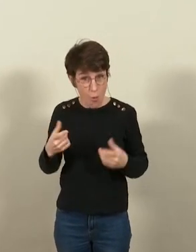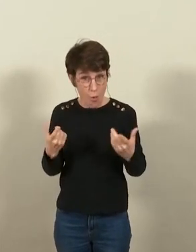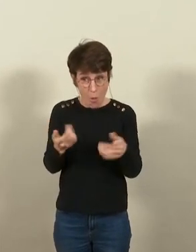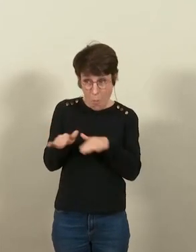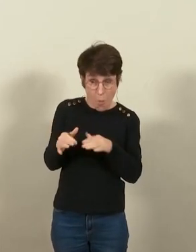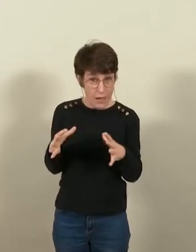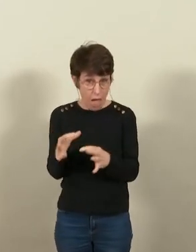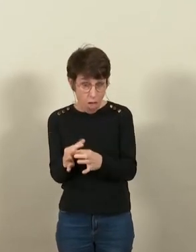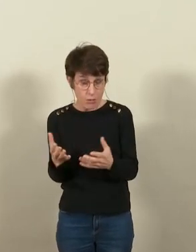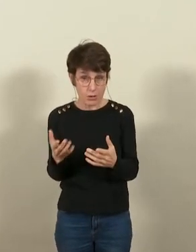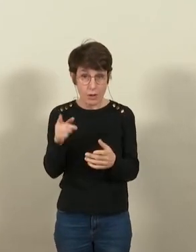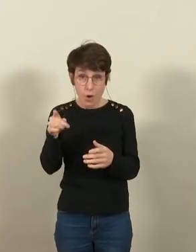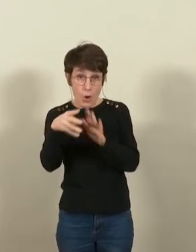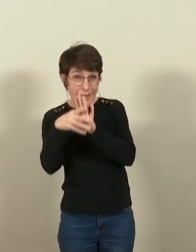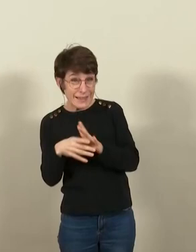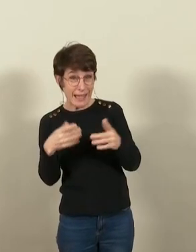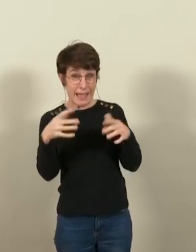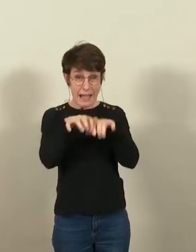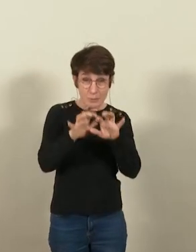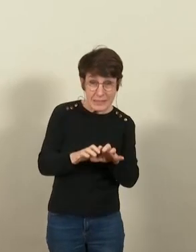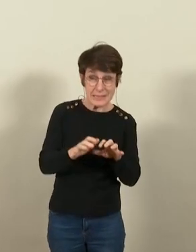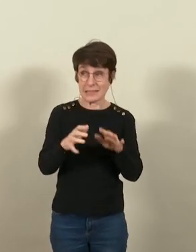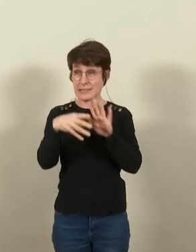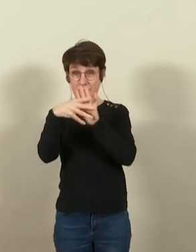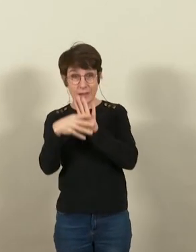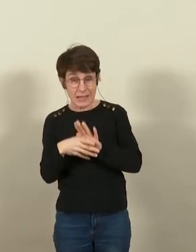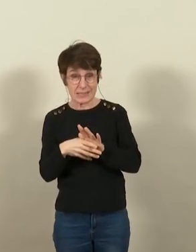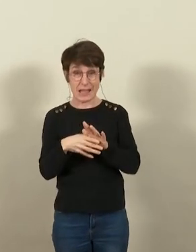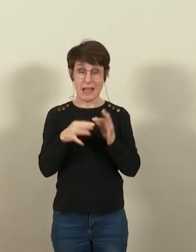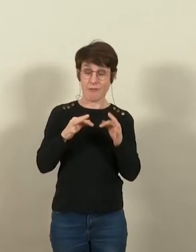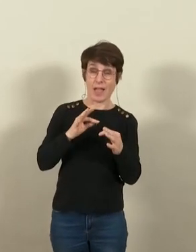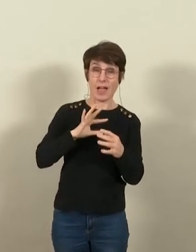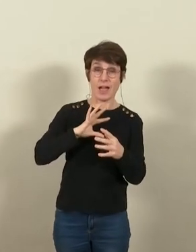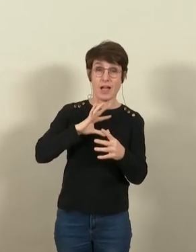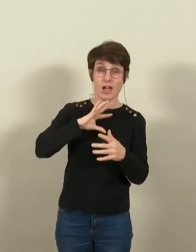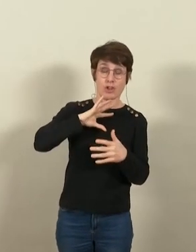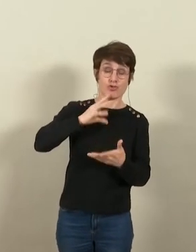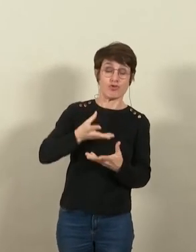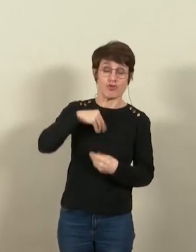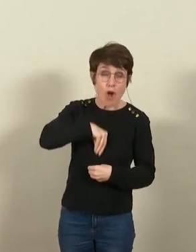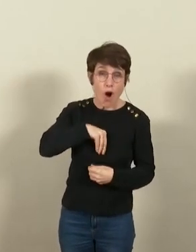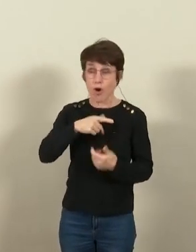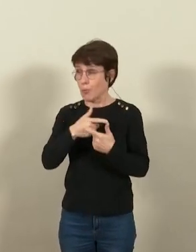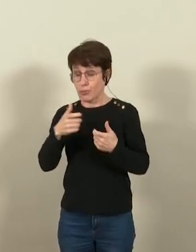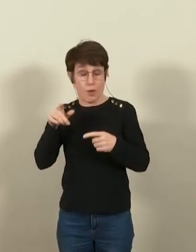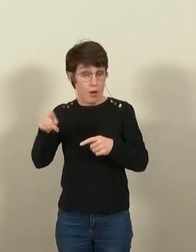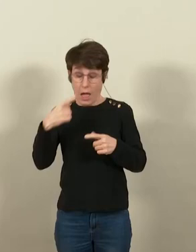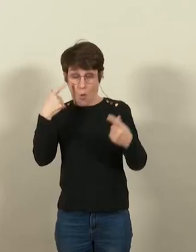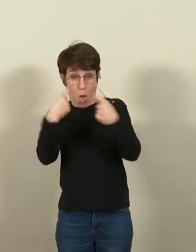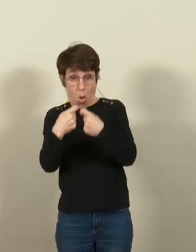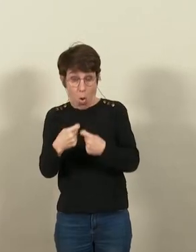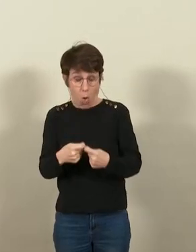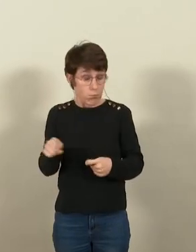répondre à vos critères administratifs critères sur les genres critères sur ceci critères sur cela en plus vous